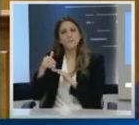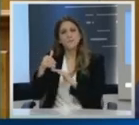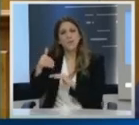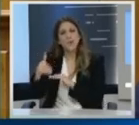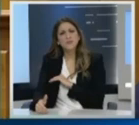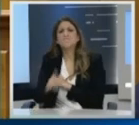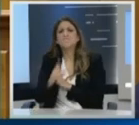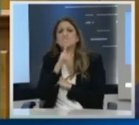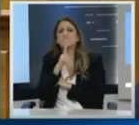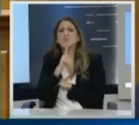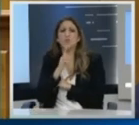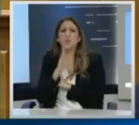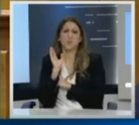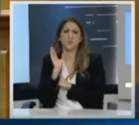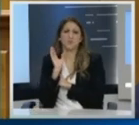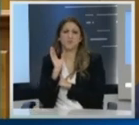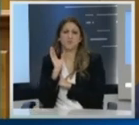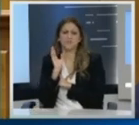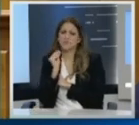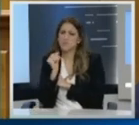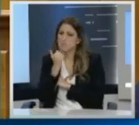ακολούθησε τον ίδιο ολισθηρό δρόμο,